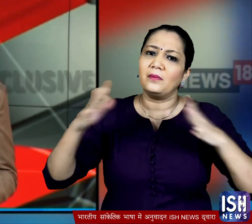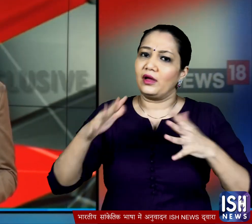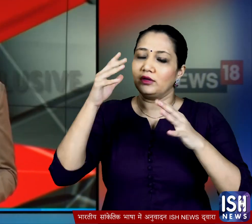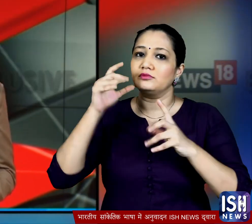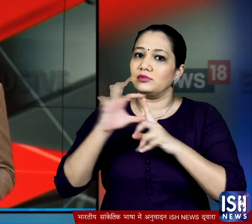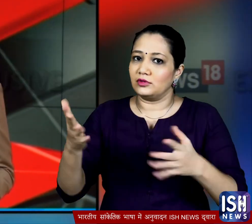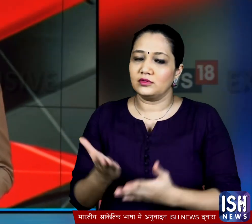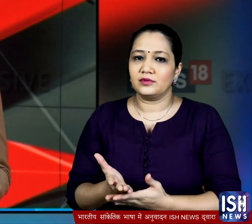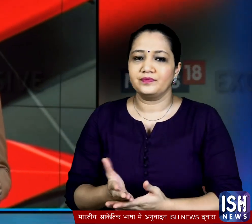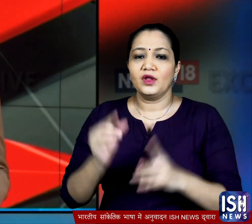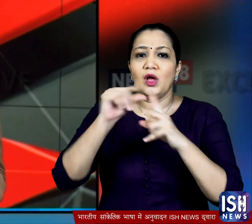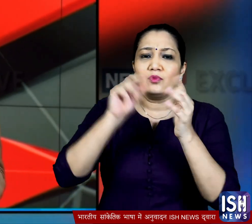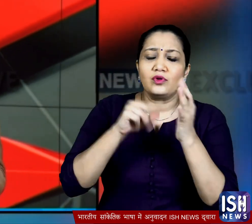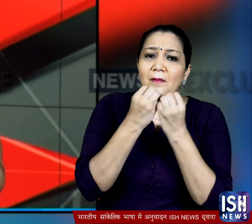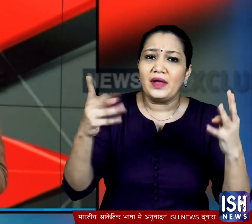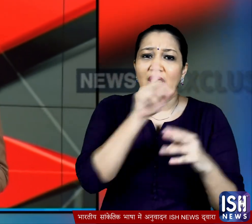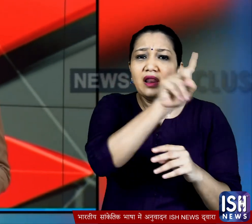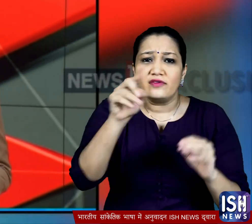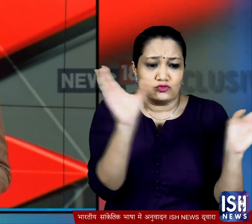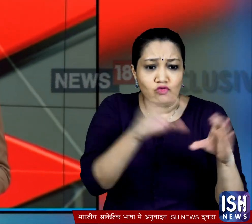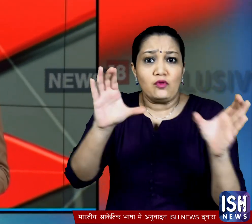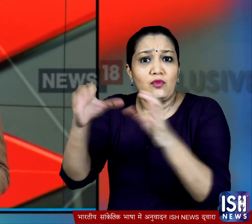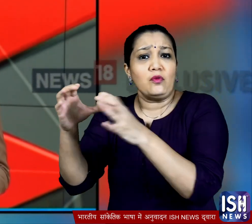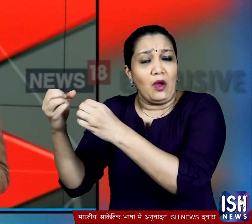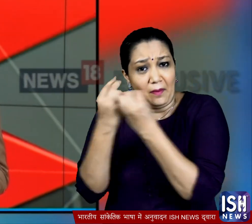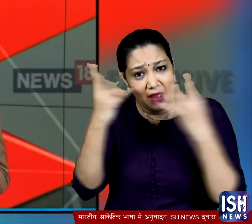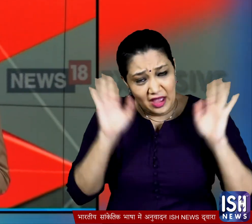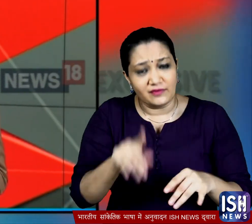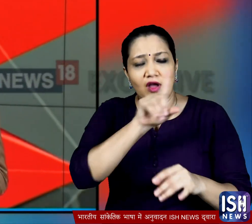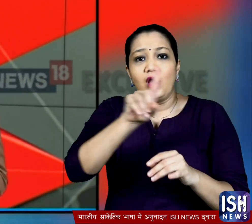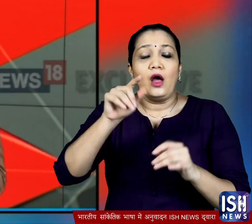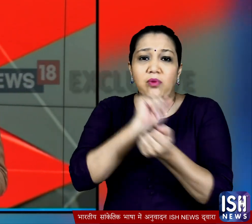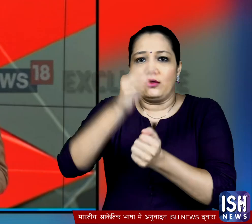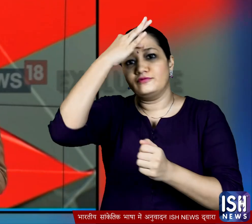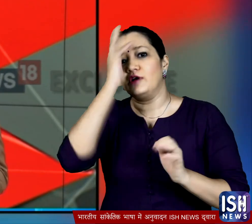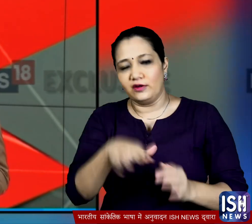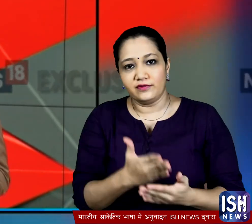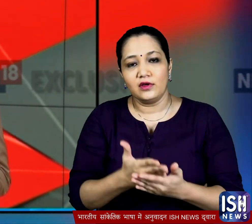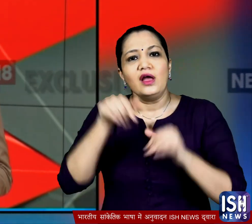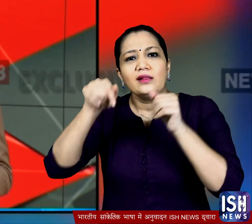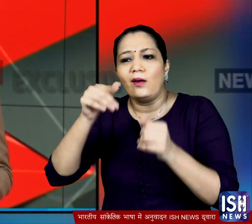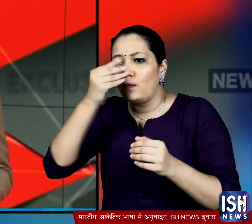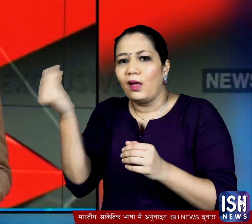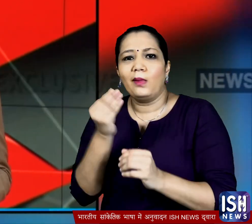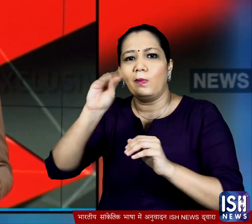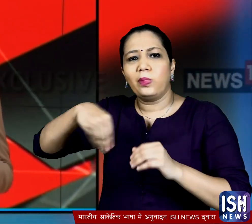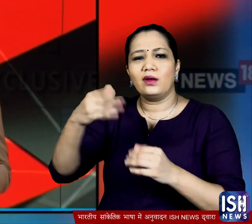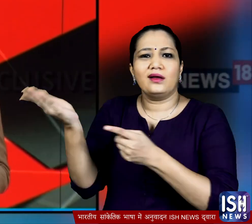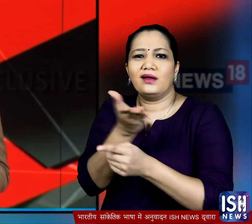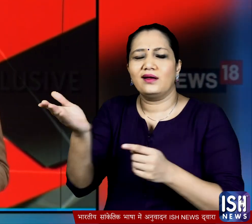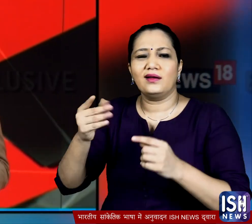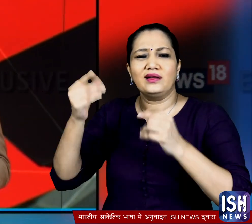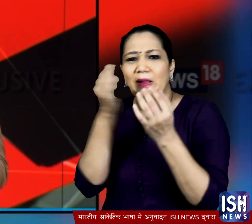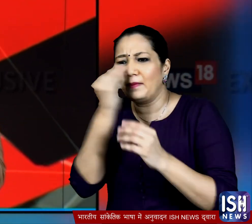बड़े खतरे की चेतावनी, क्योंकि पुणे में ऐसे 11 आपराधिक गिरोह पहले से हैं जो पुलिस का सिरदर्द बने हुए हैं और अब गली मोहल्लों में दहशत